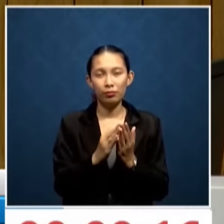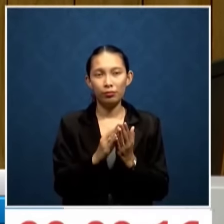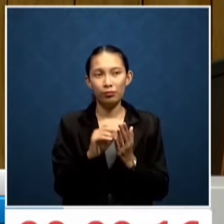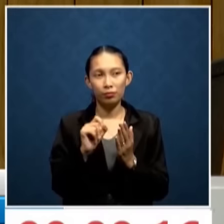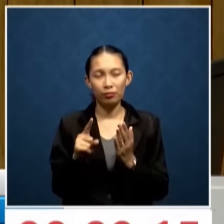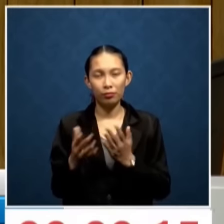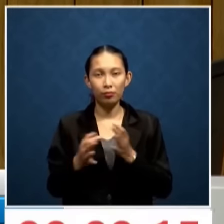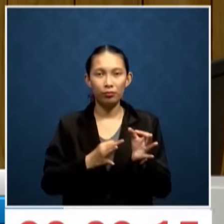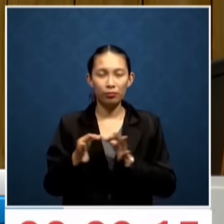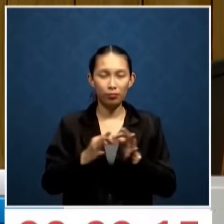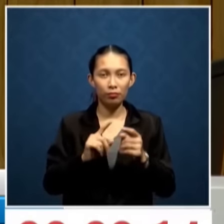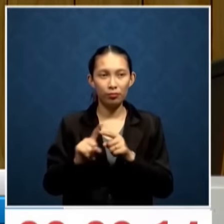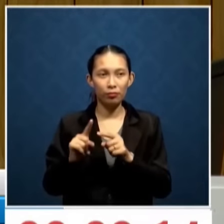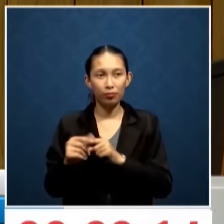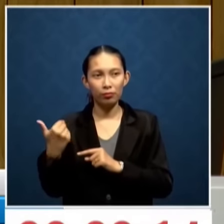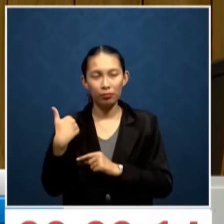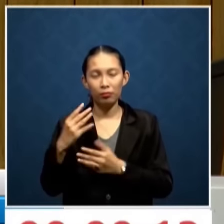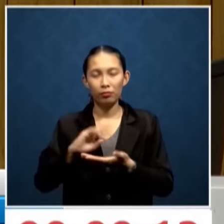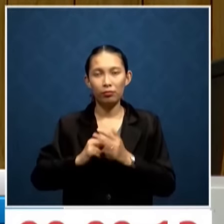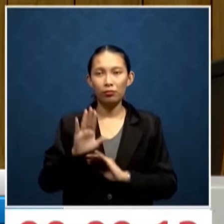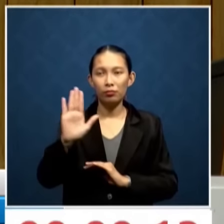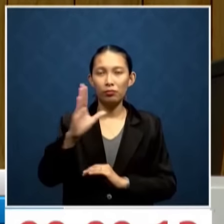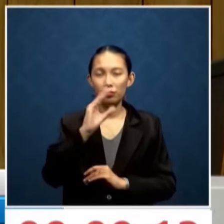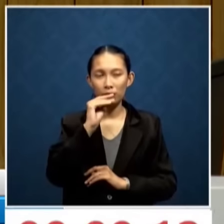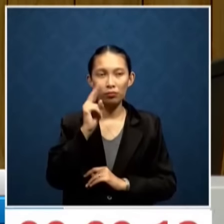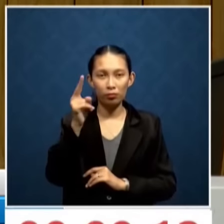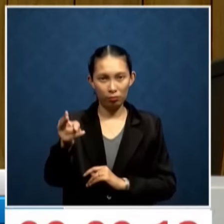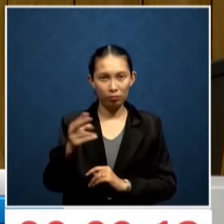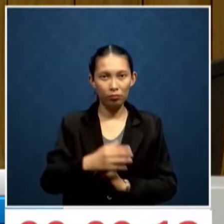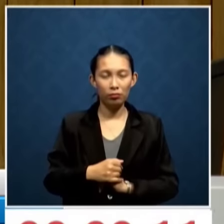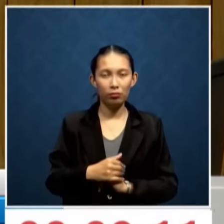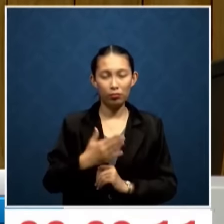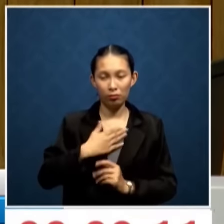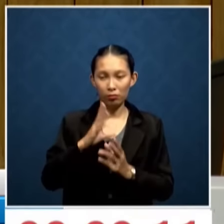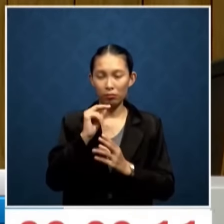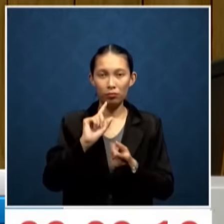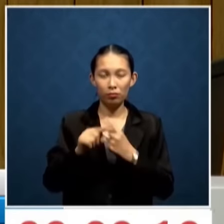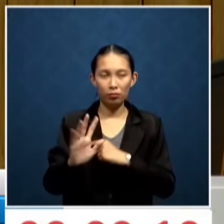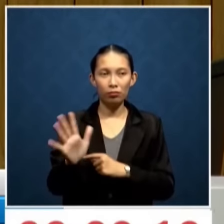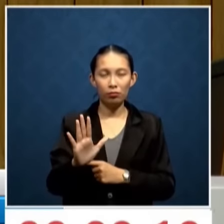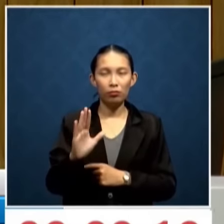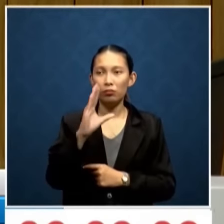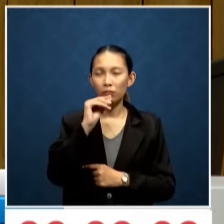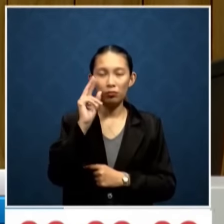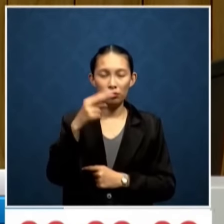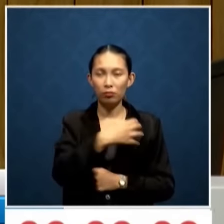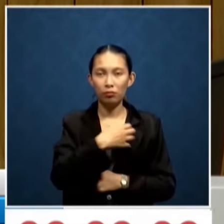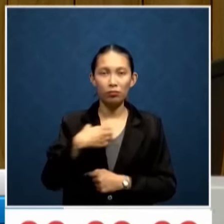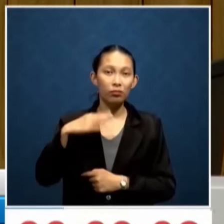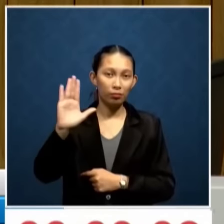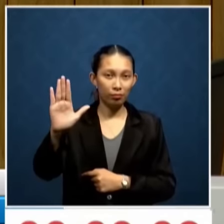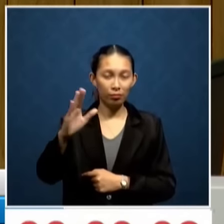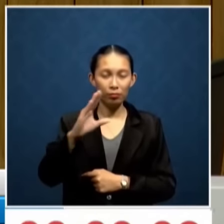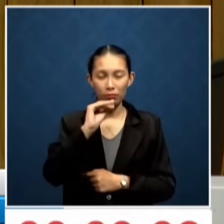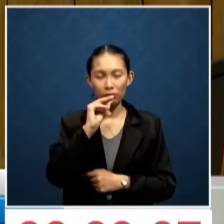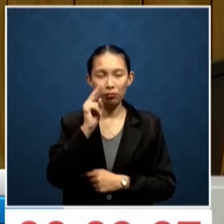เนี่ยหรือท่านอธิบายเนี่ยท่านพูดเองเลยนะครับผมไม่ใช่เป็นคนมาพูดแทนท่านท่านทูตพูดเองว่าจีนเองเนี่ยไม่ได้ต้